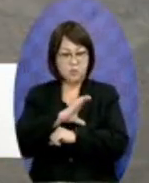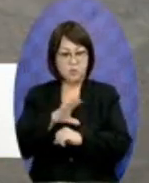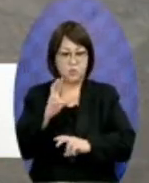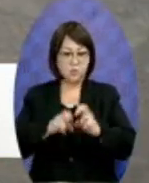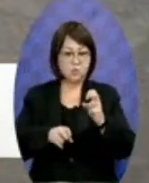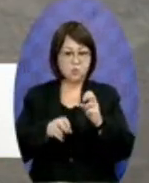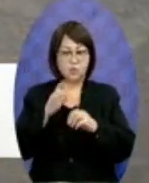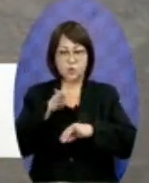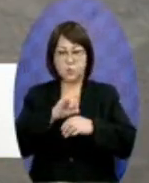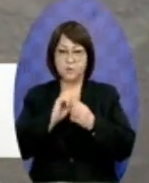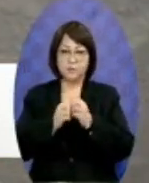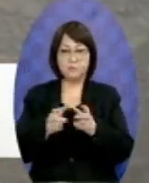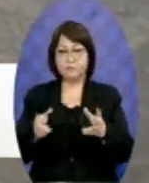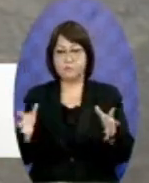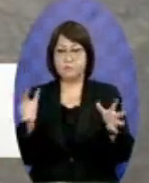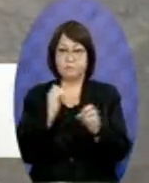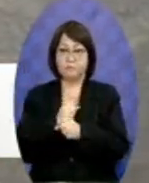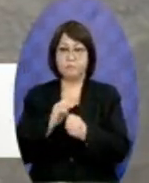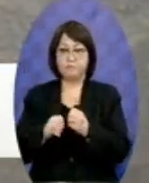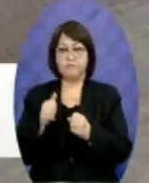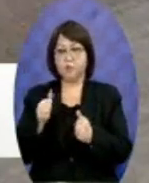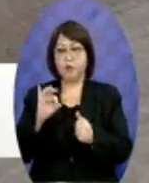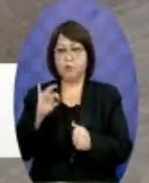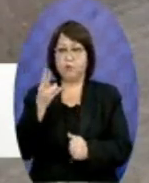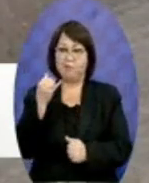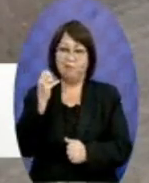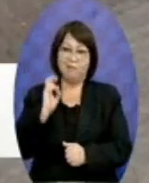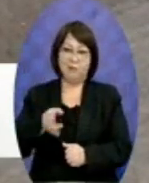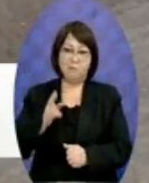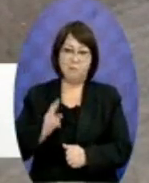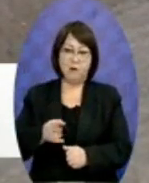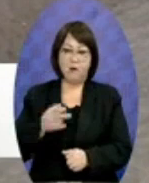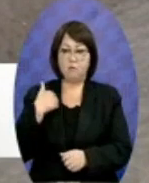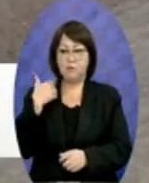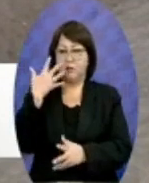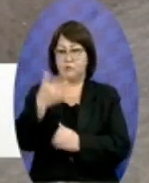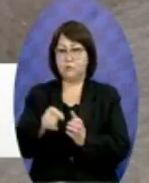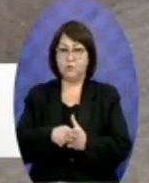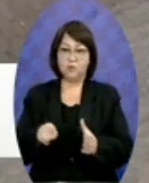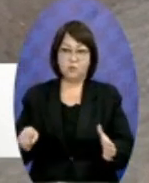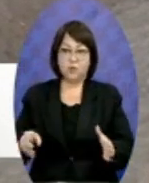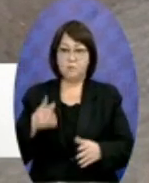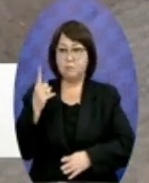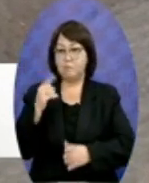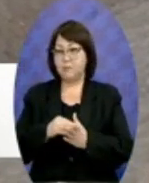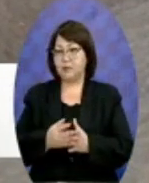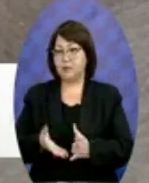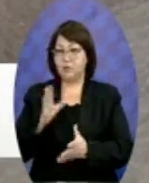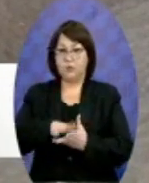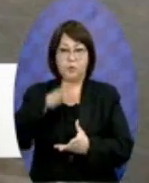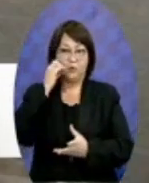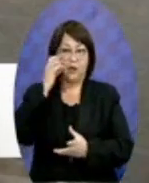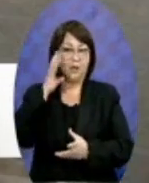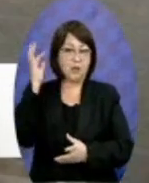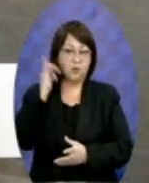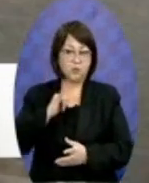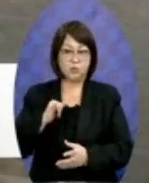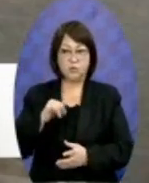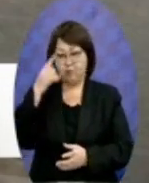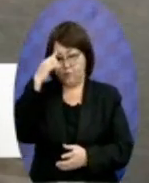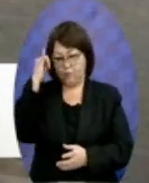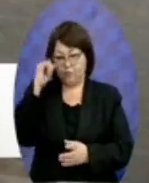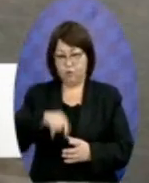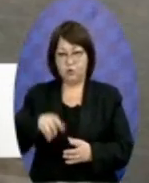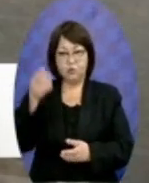шинжилгэж чиглэлсэн ажлуудыг онцолж байна. Мөн ойдолгой компани өнгөрсөн 5 жилийн хугацаанд нийтдээ 1000 орчим оюутныг гадаадын болон